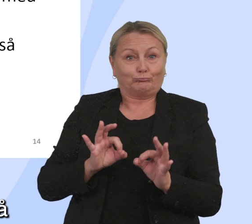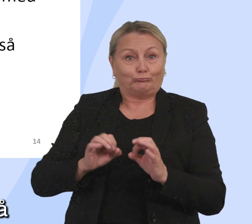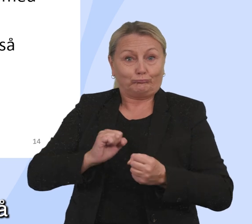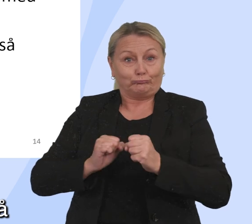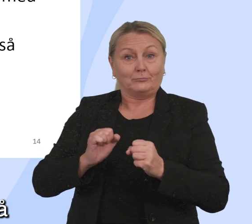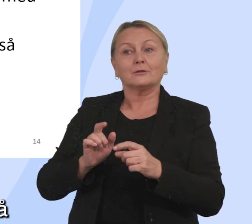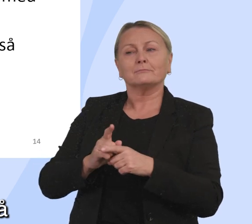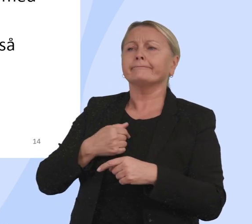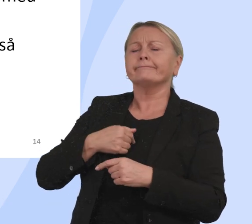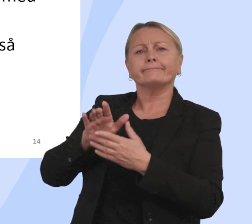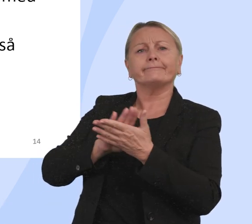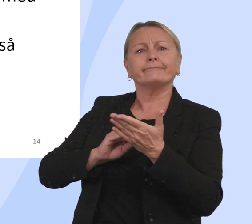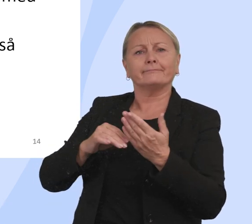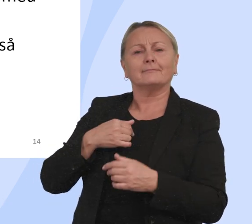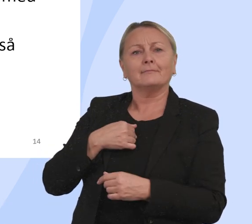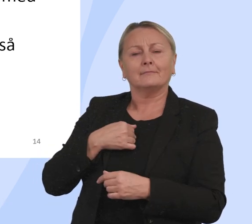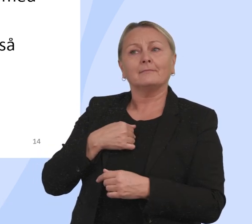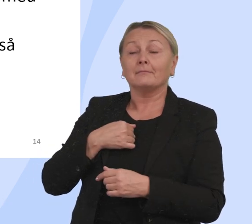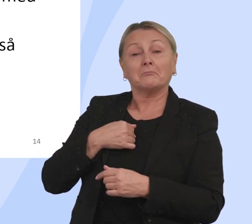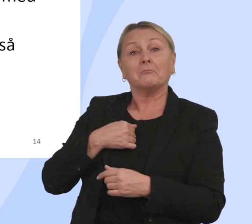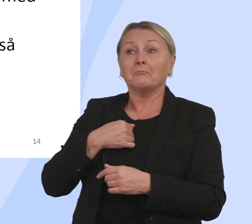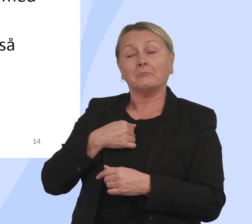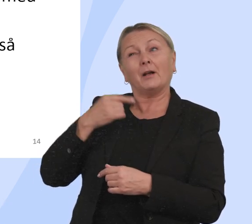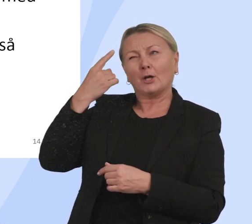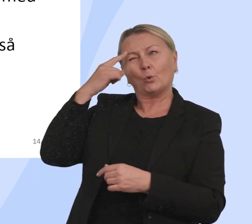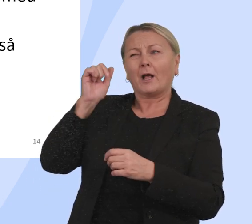lækre bevægelser, så tænker jeg, det kunne jeg måske godt spejle.